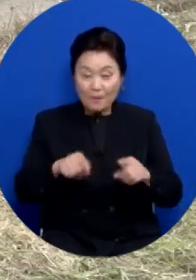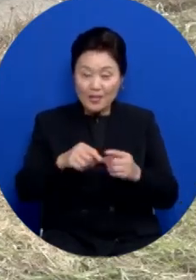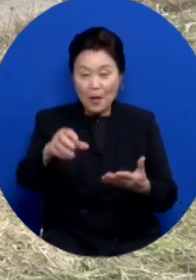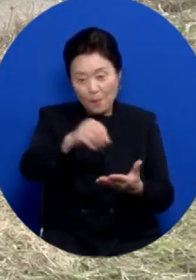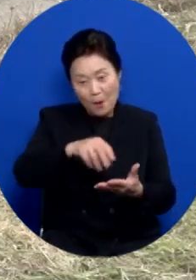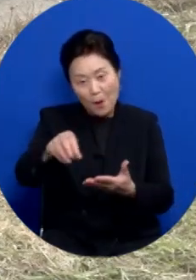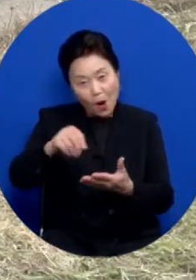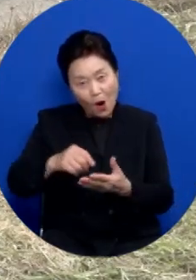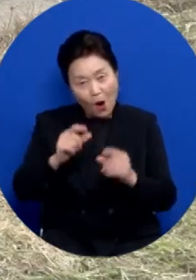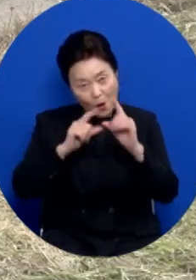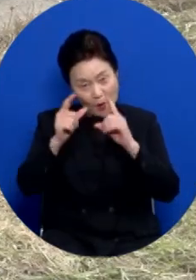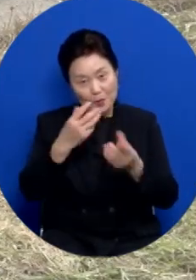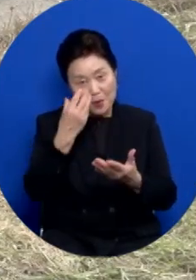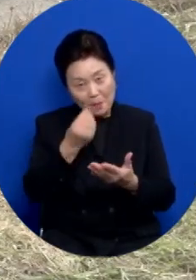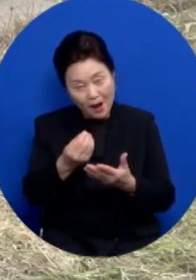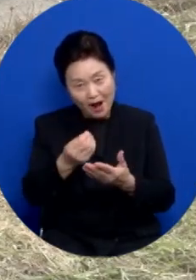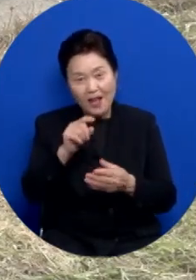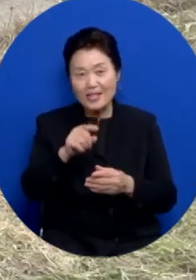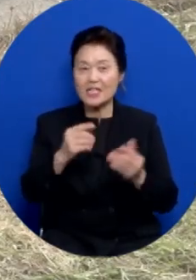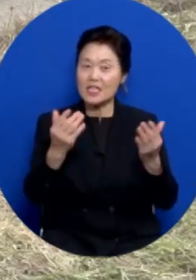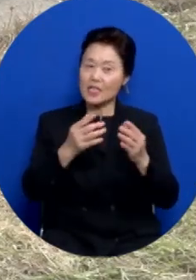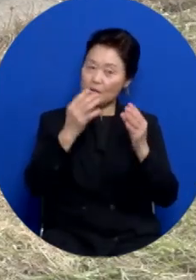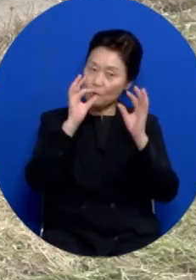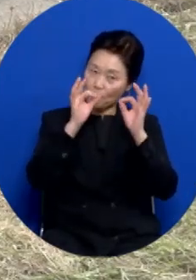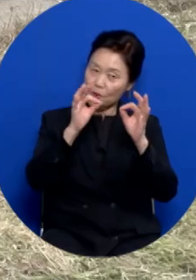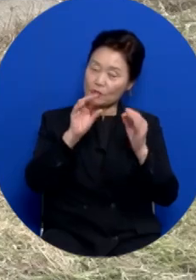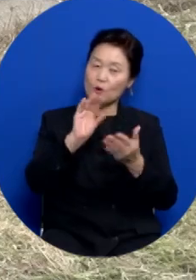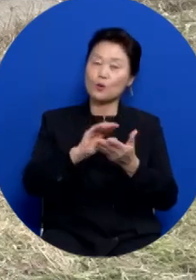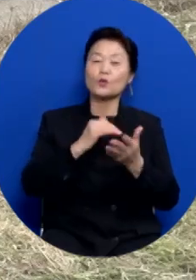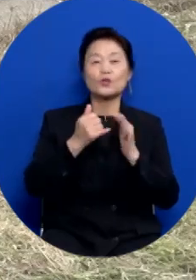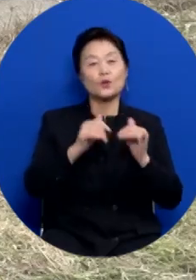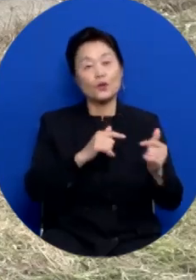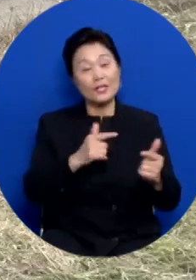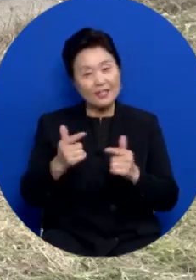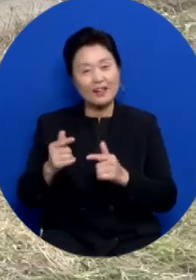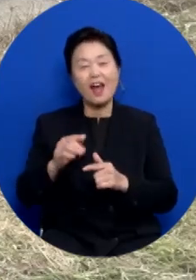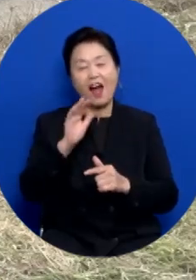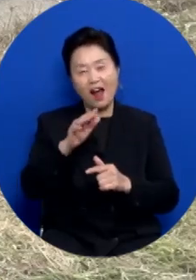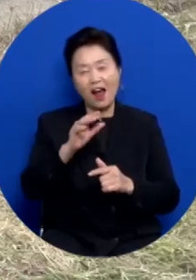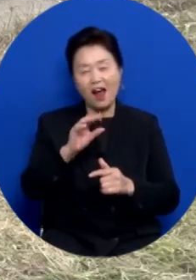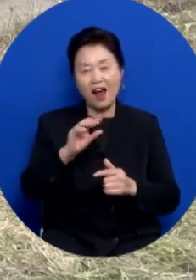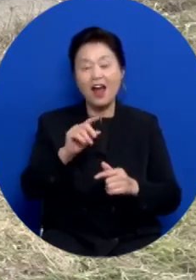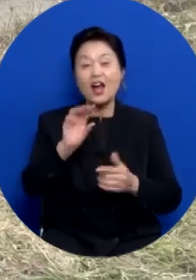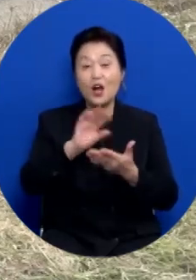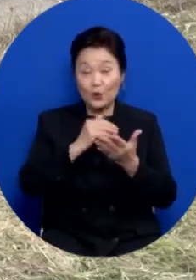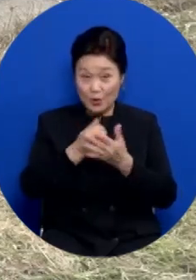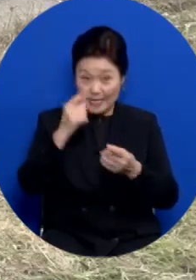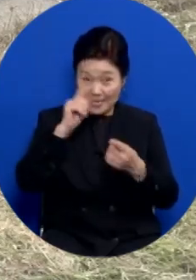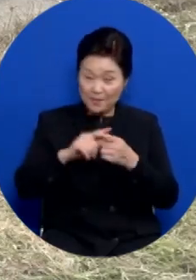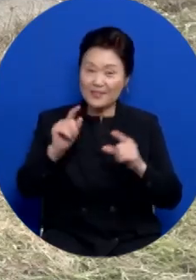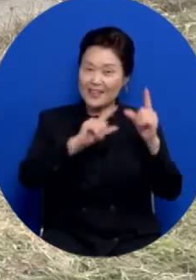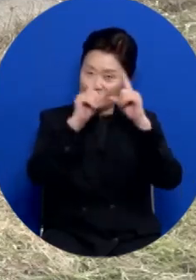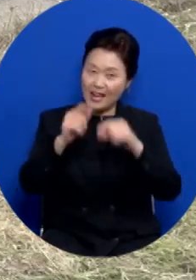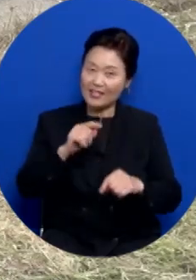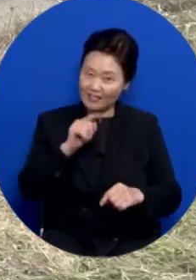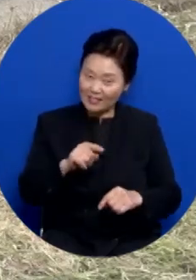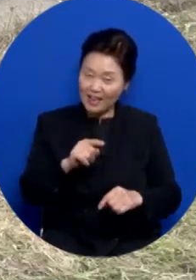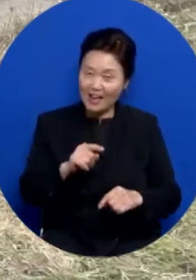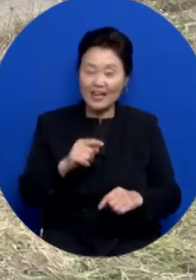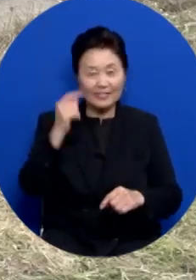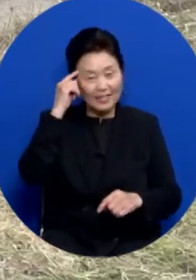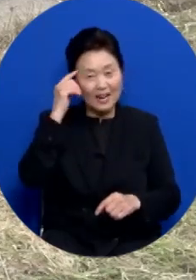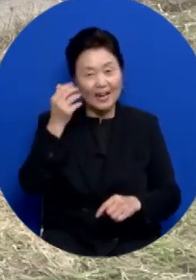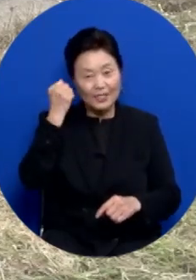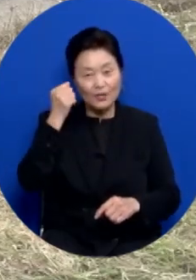되었습니다. 그것을 보면서 우리 그리스도인들은 살아내는 것이구나. 우리가 생명의 복음을 우리가 가슴으로